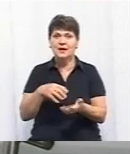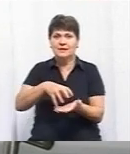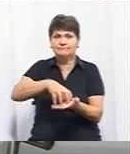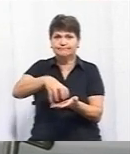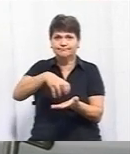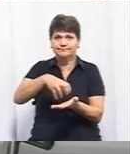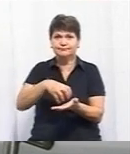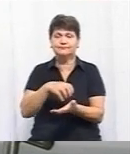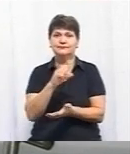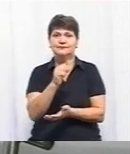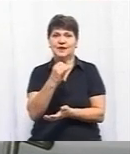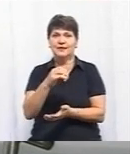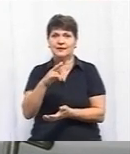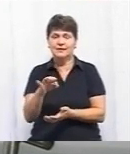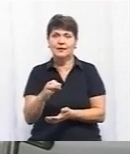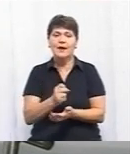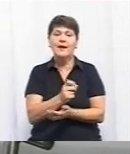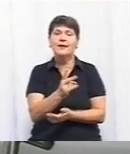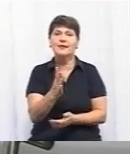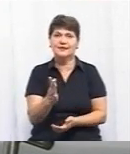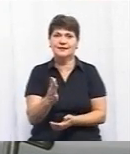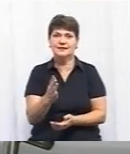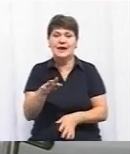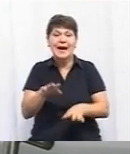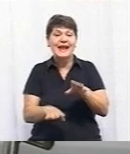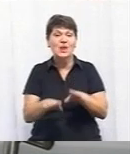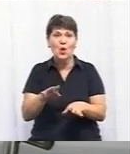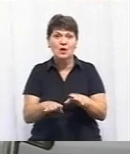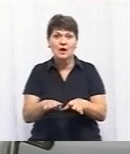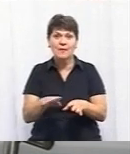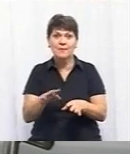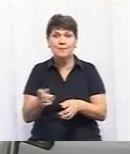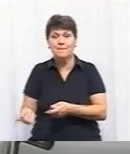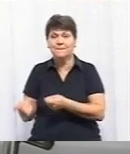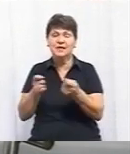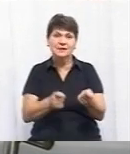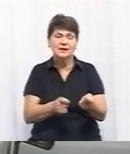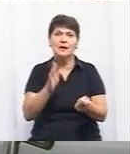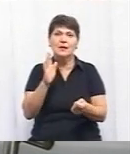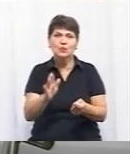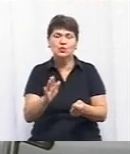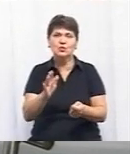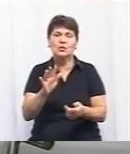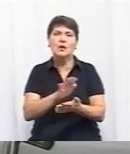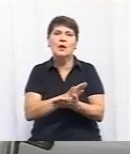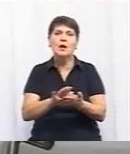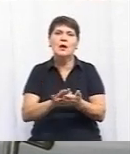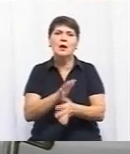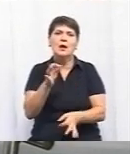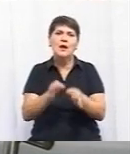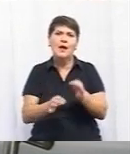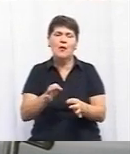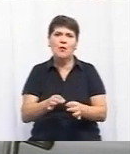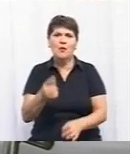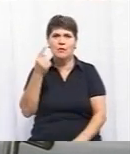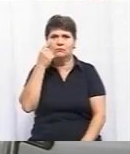і їй за кількість кілограм, яких вона принесе, впадуть екобали на її рахунок.